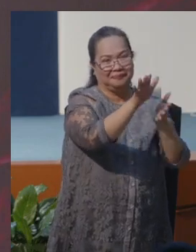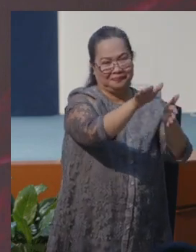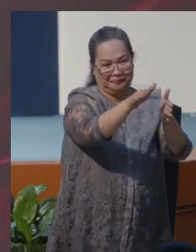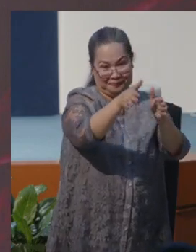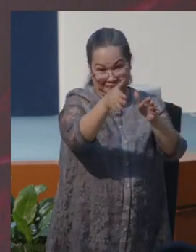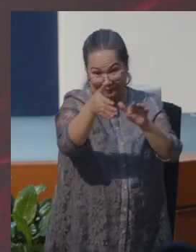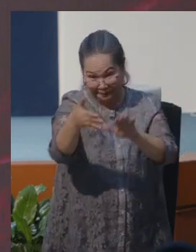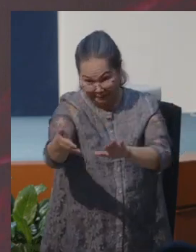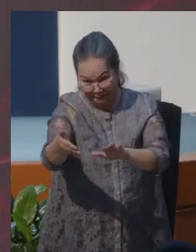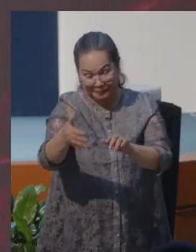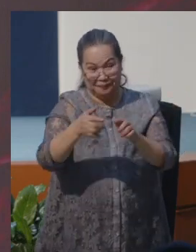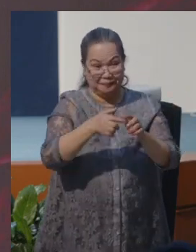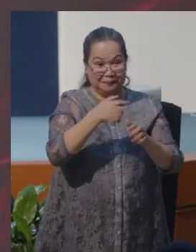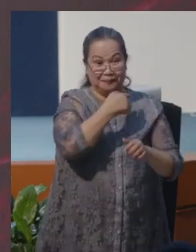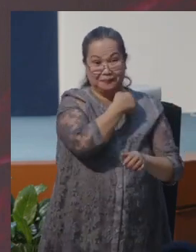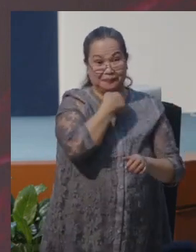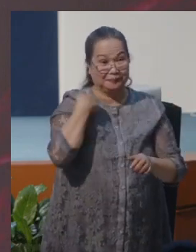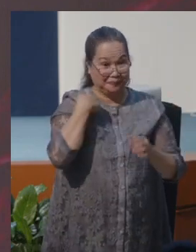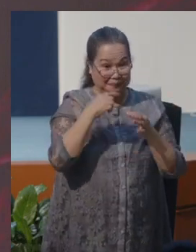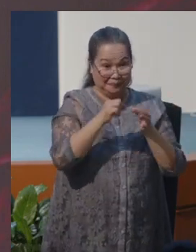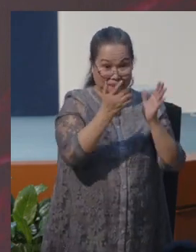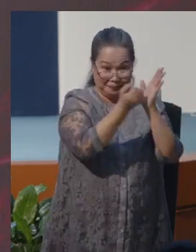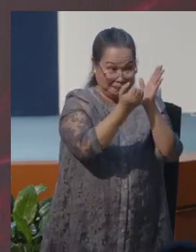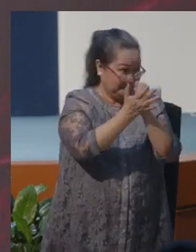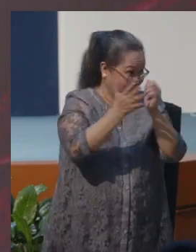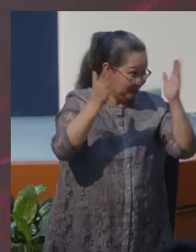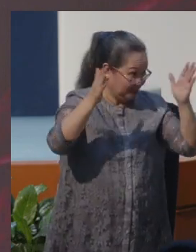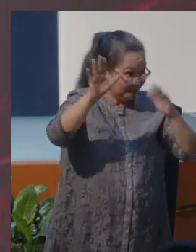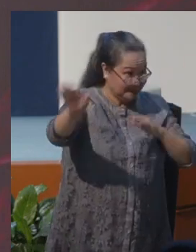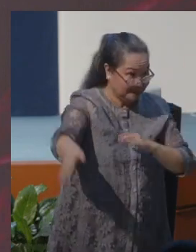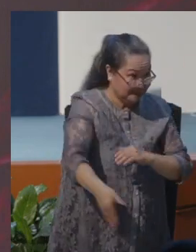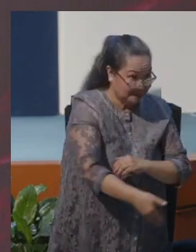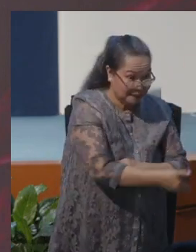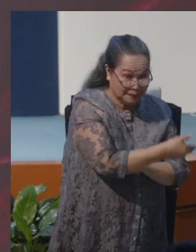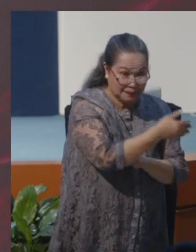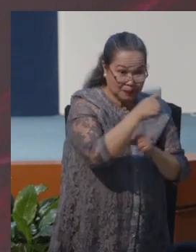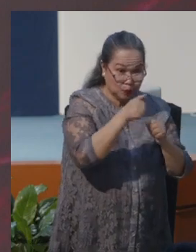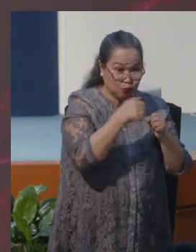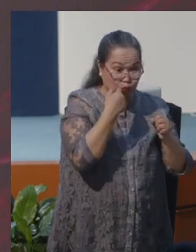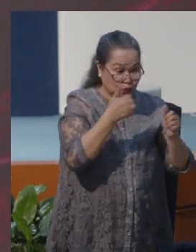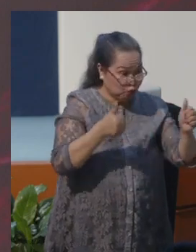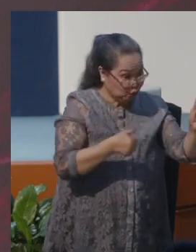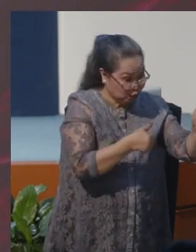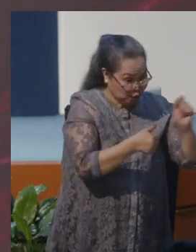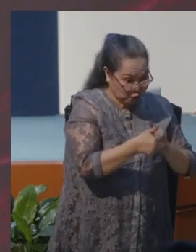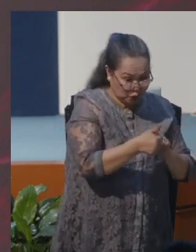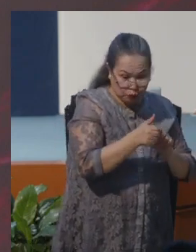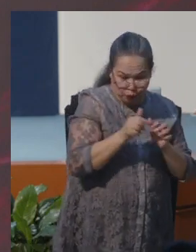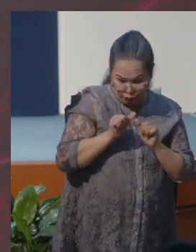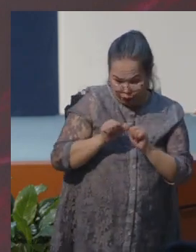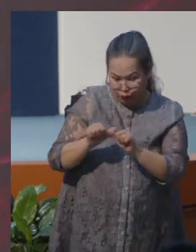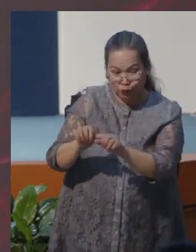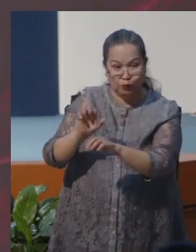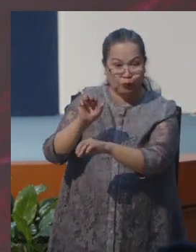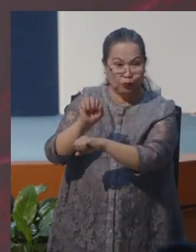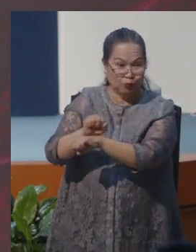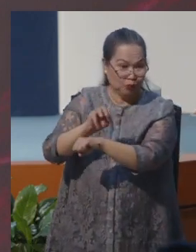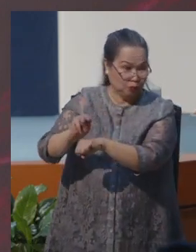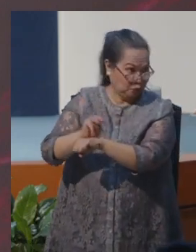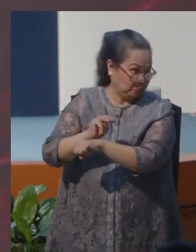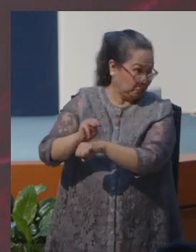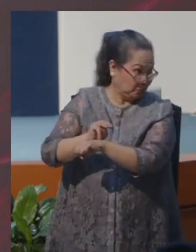prayed all night. Nanalangin siyang magdamagan. So ang ating Panginoon, ang anak ng Diyos, na anak din ng